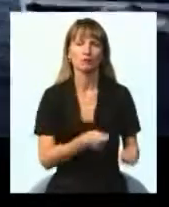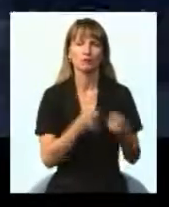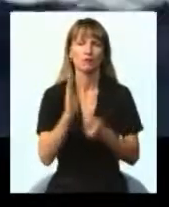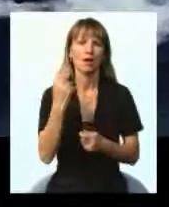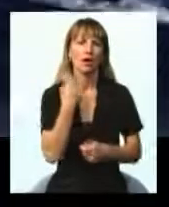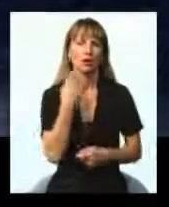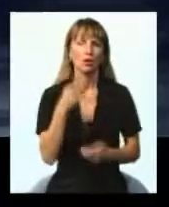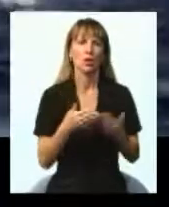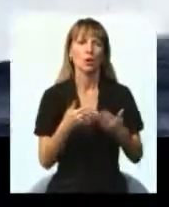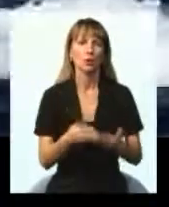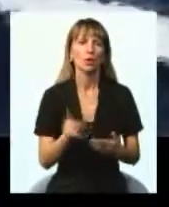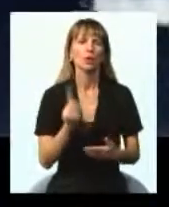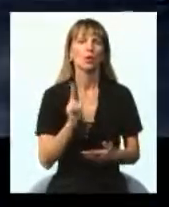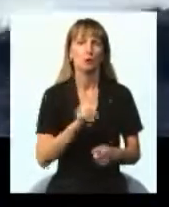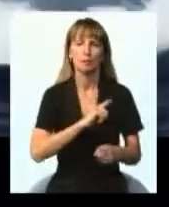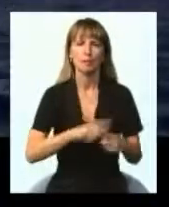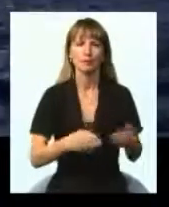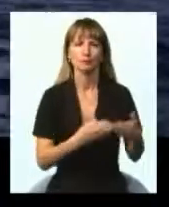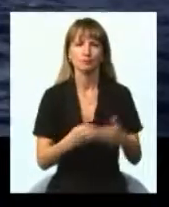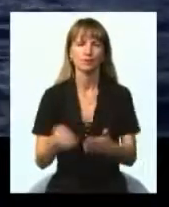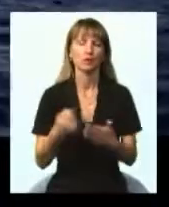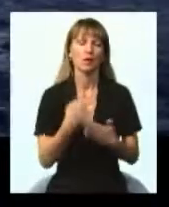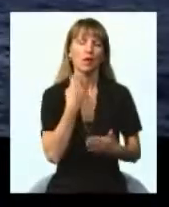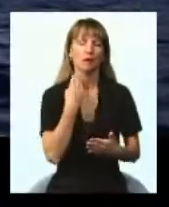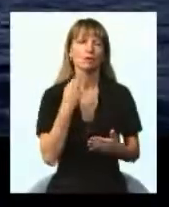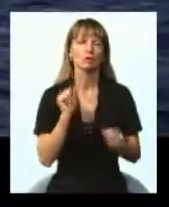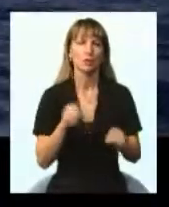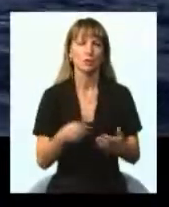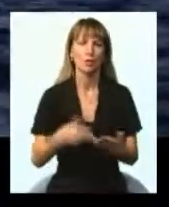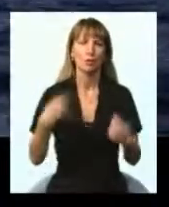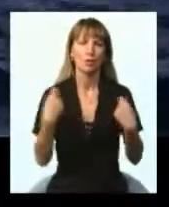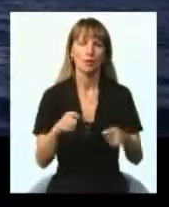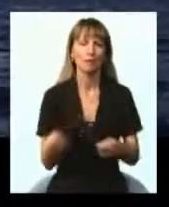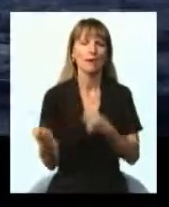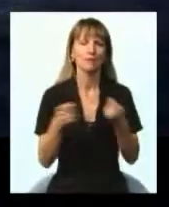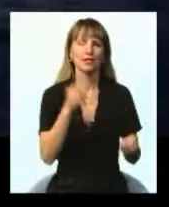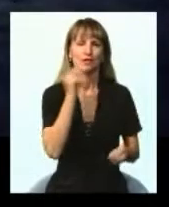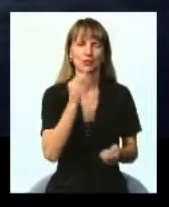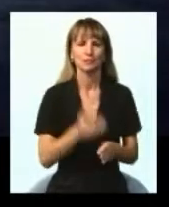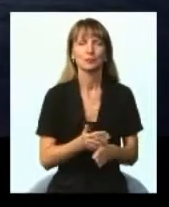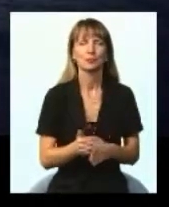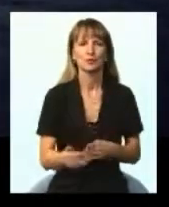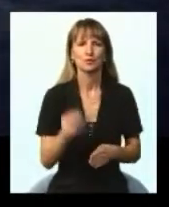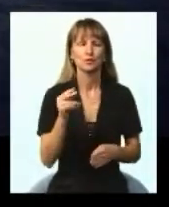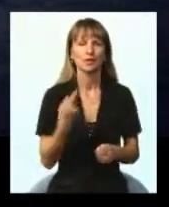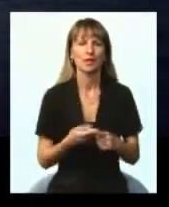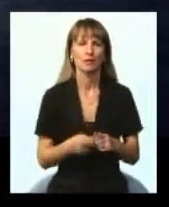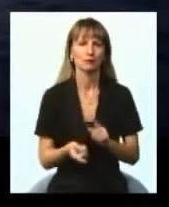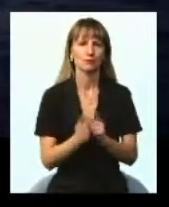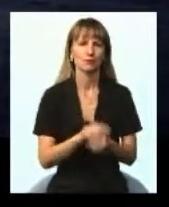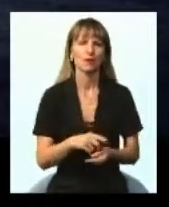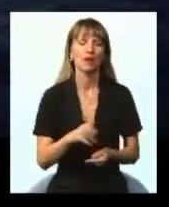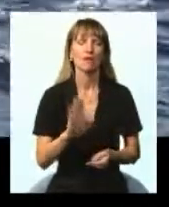Той корабель, який раніше за всіх приходив до Англії, міг дорожче продати привезений чай. Пізніше це вже перетворилося в